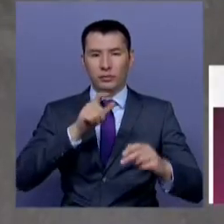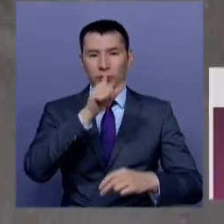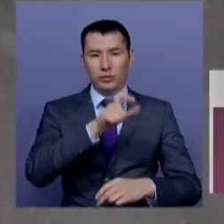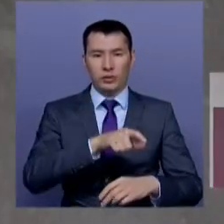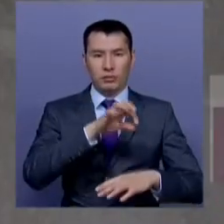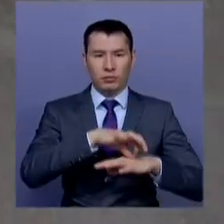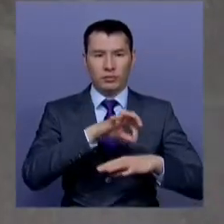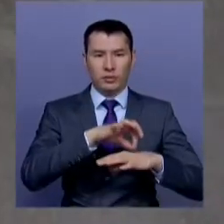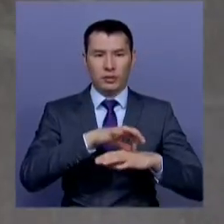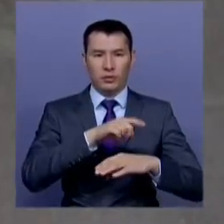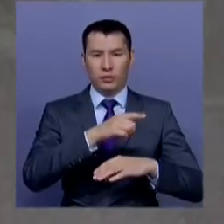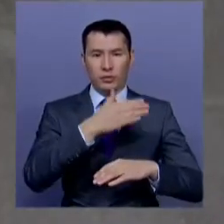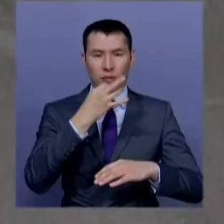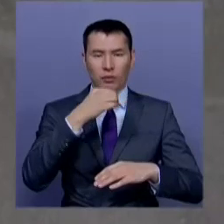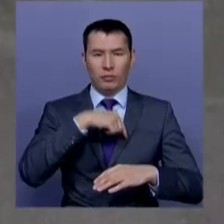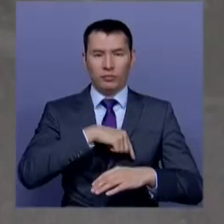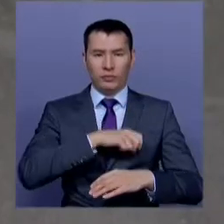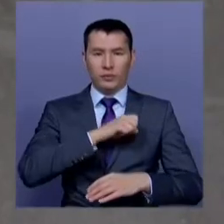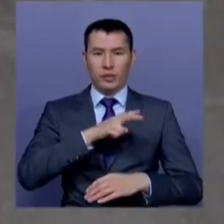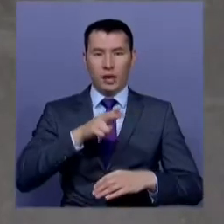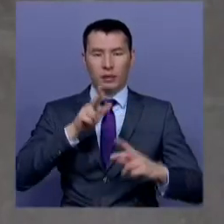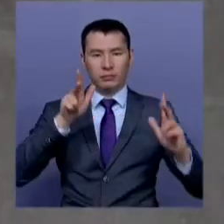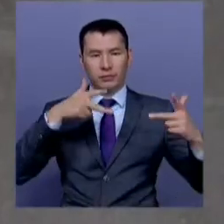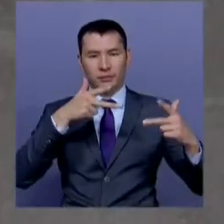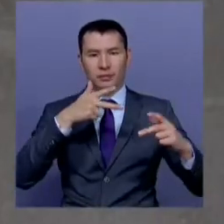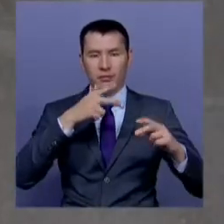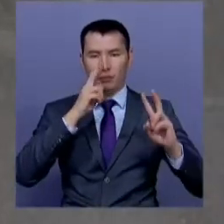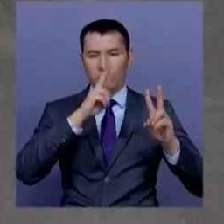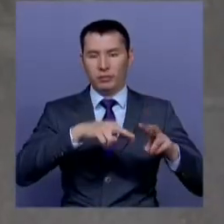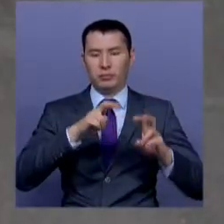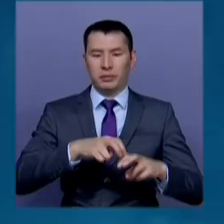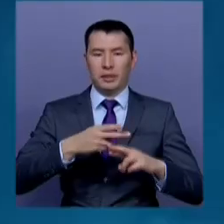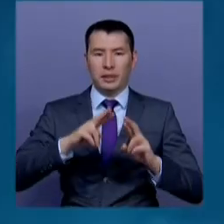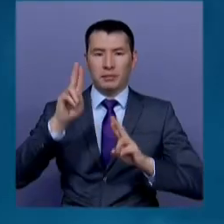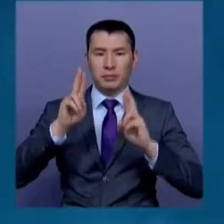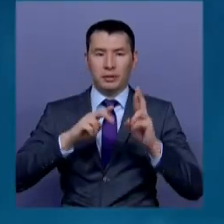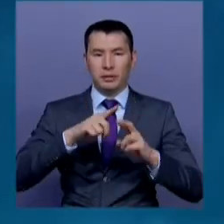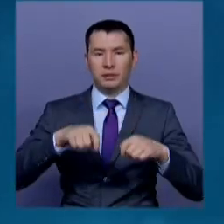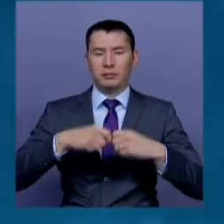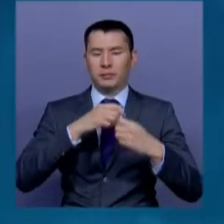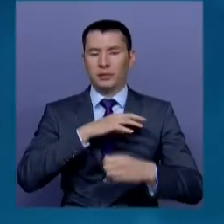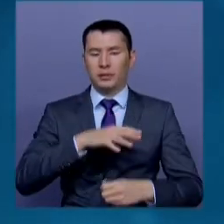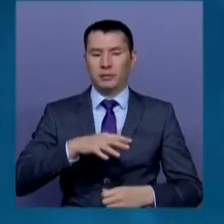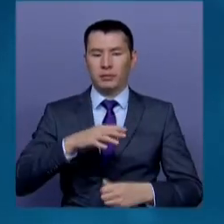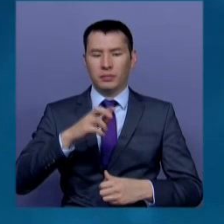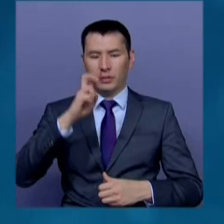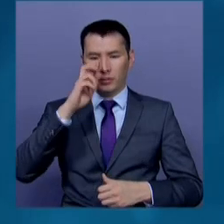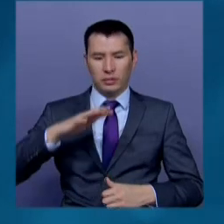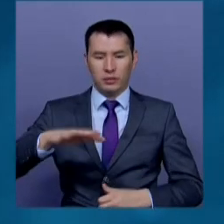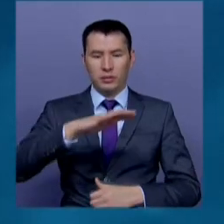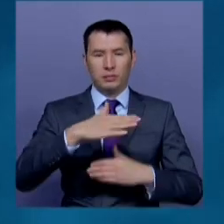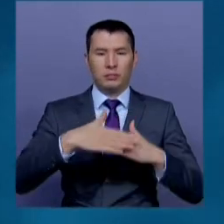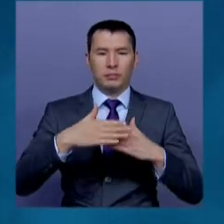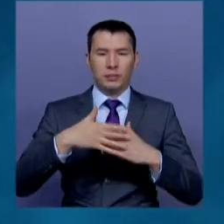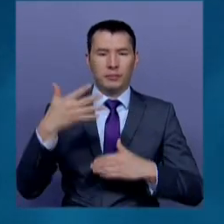бессимптомными, чтобы они не выходили на улицу, чтобы они не нарушали этот режим. В стране зафиксировано почти 5000